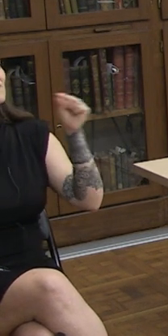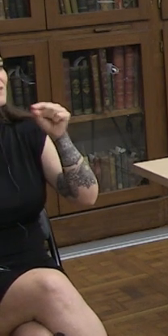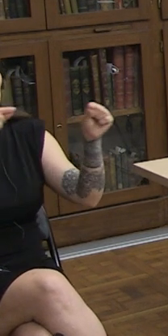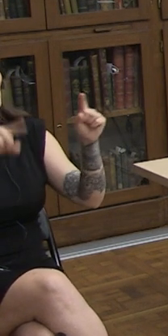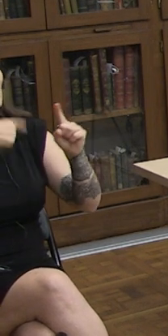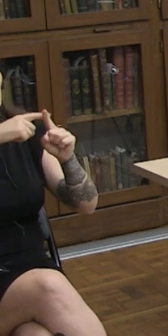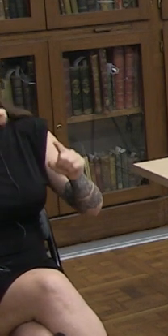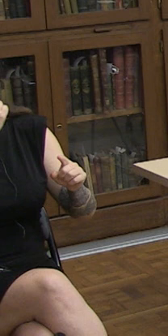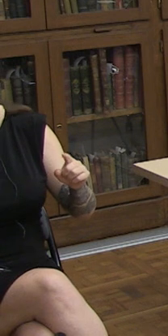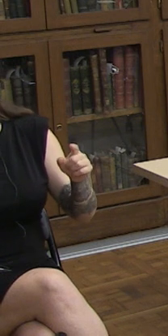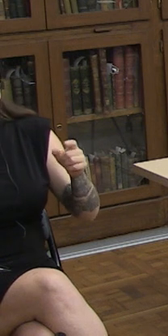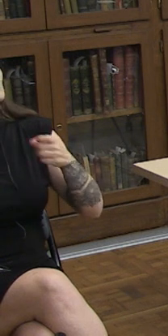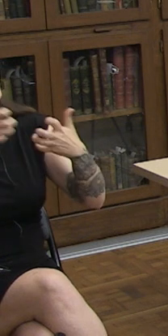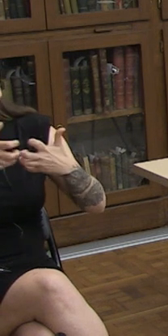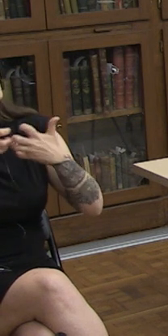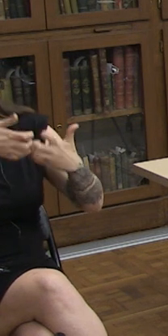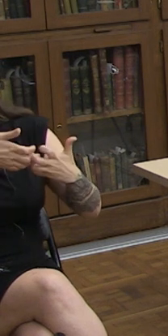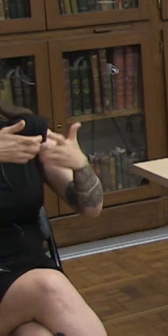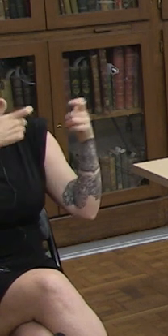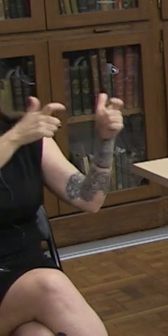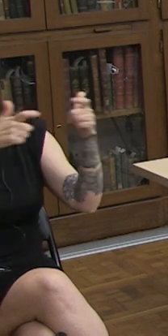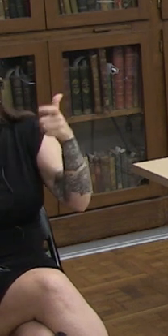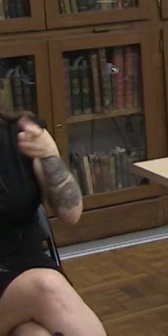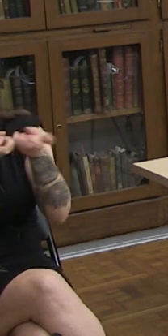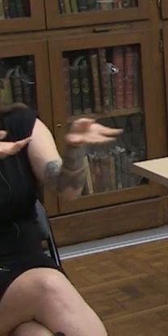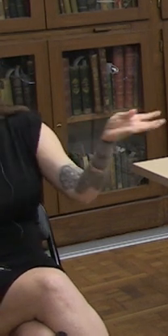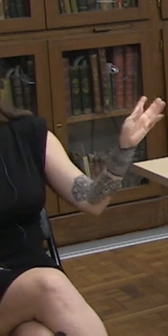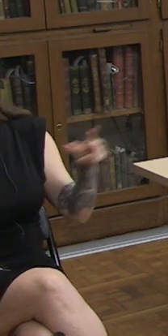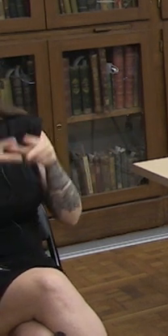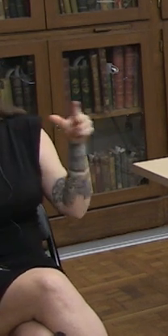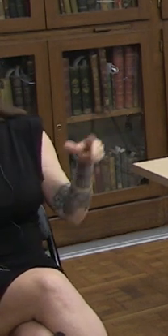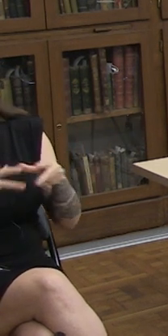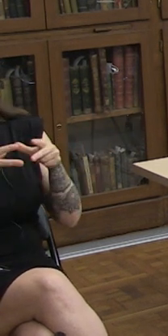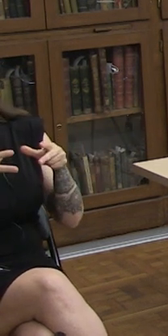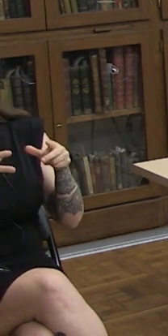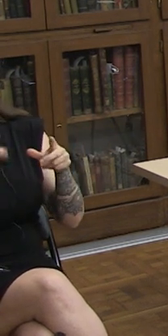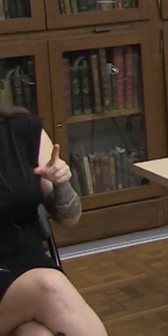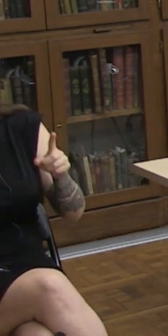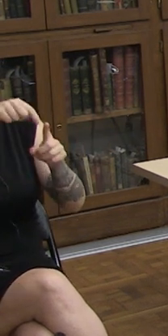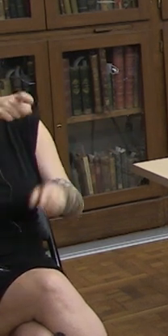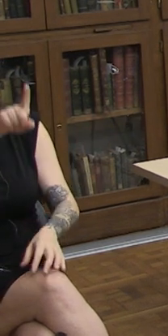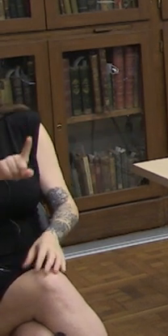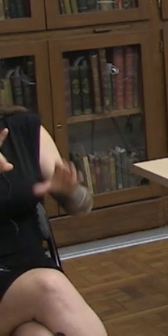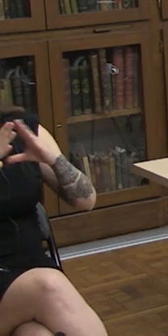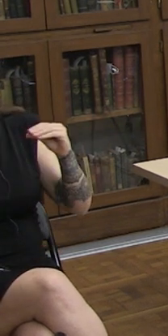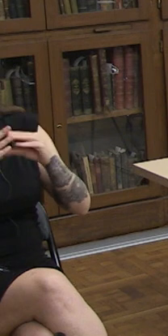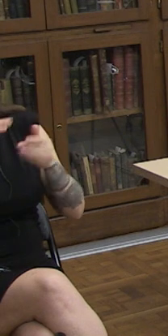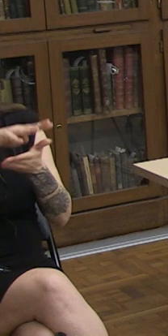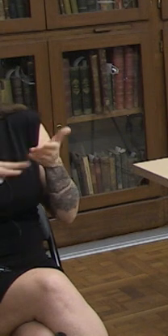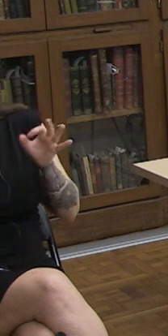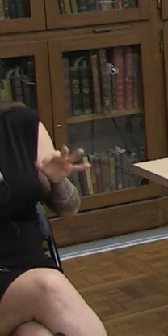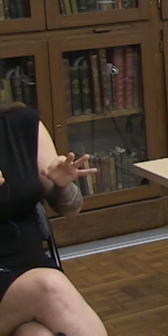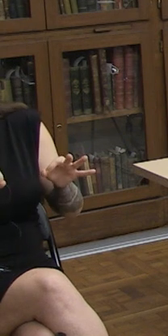reivindicació per a sectors diversos de la nostra societat. Aquest és un dels objectius de la Universitat de Barcelona,